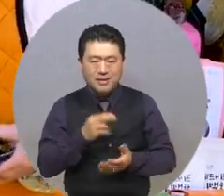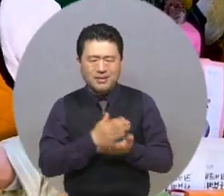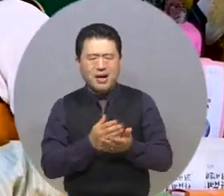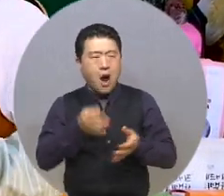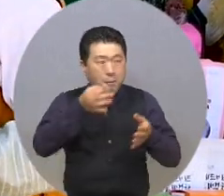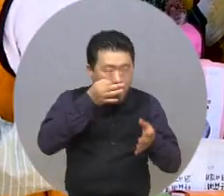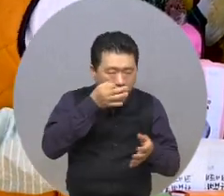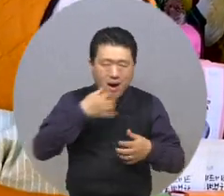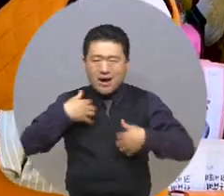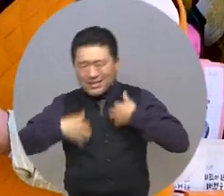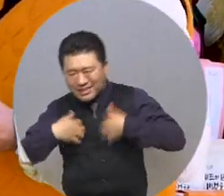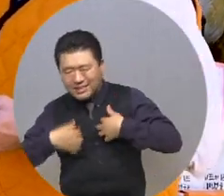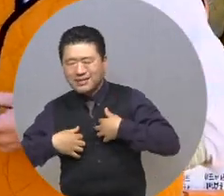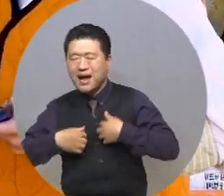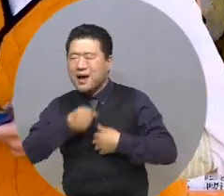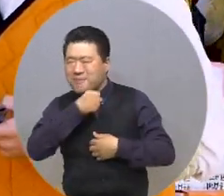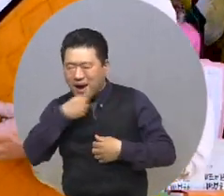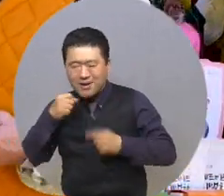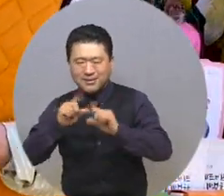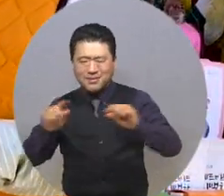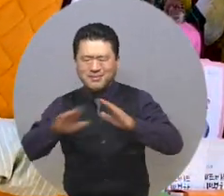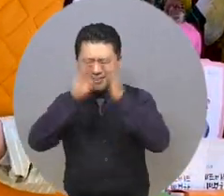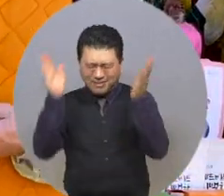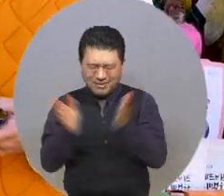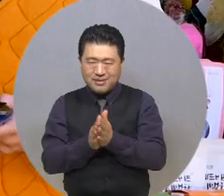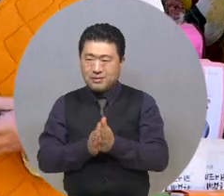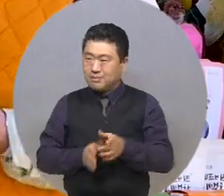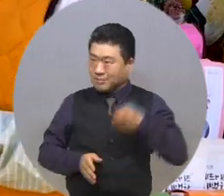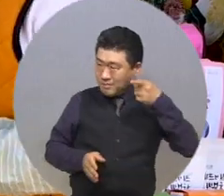가득한 광양이었습니다. 네. 그 중에서 먹거리가 최고죠.